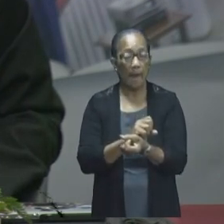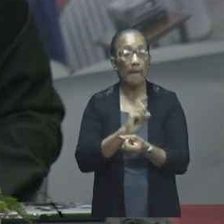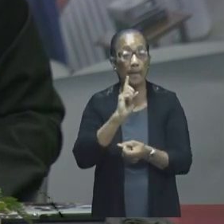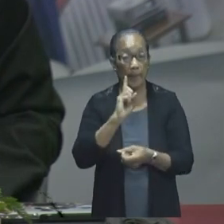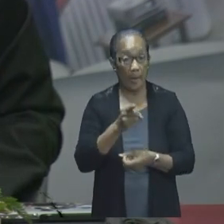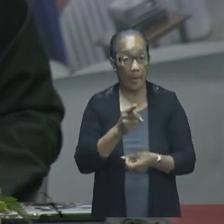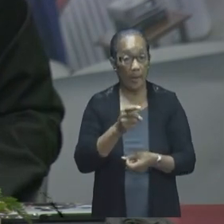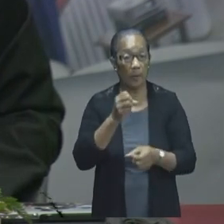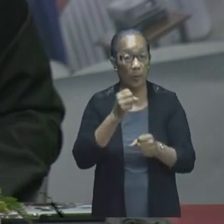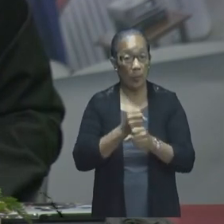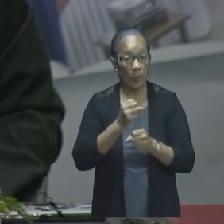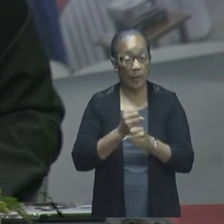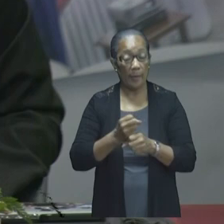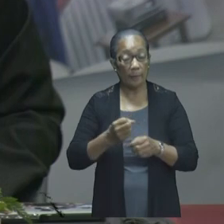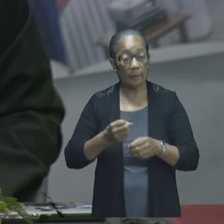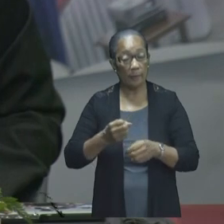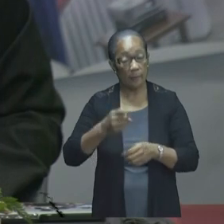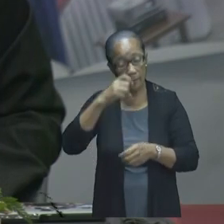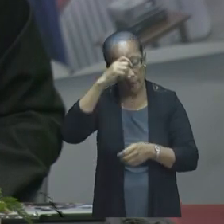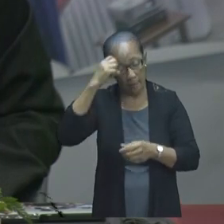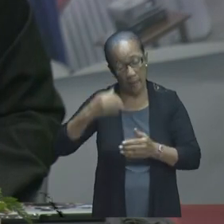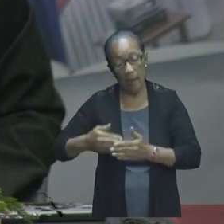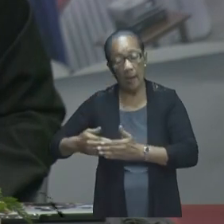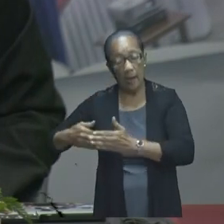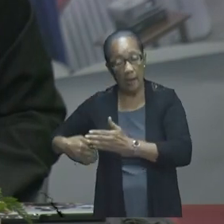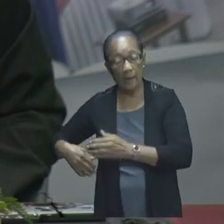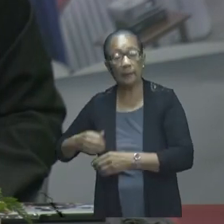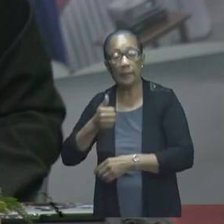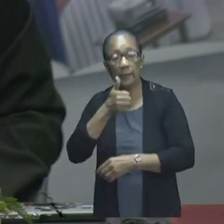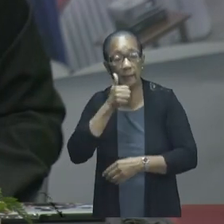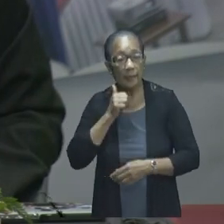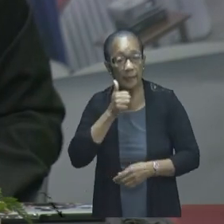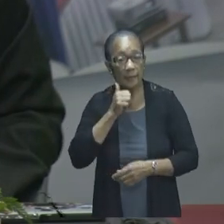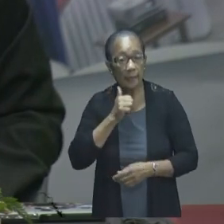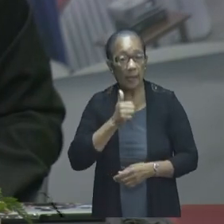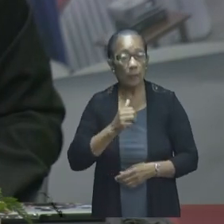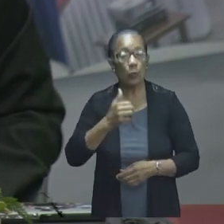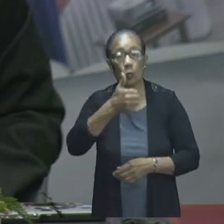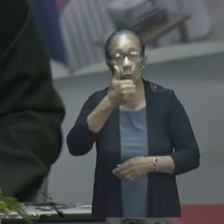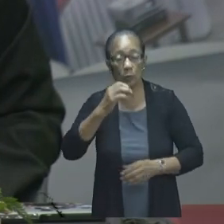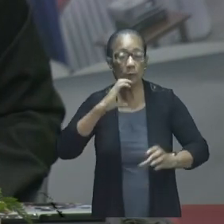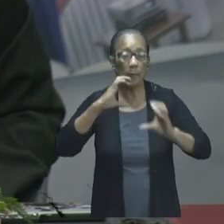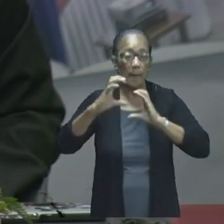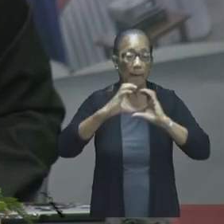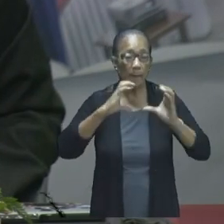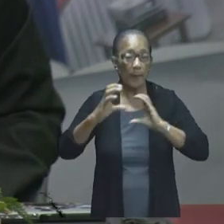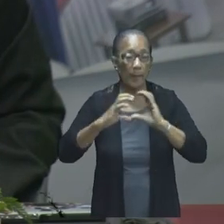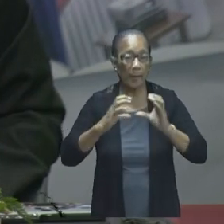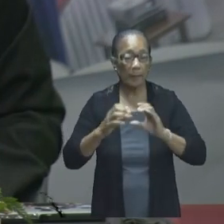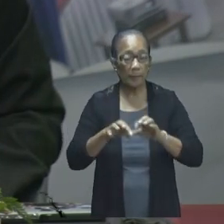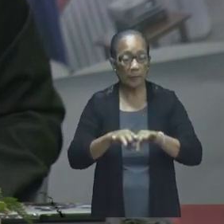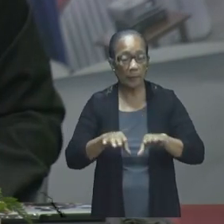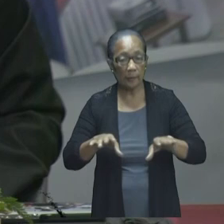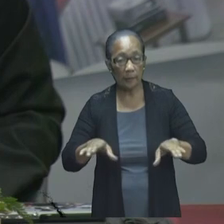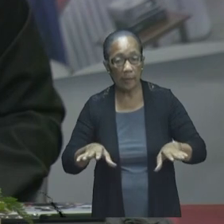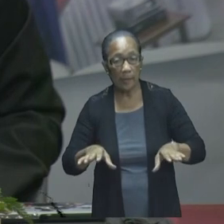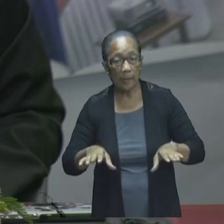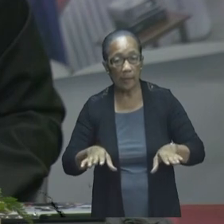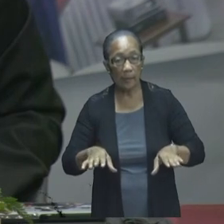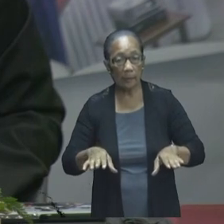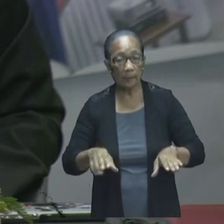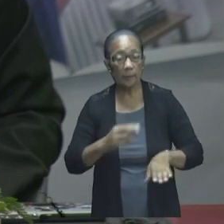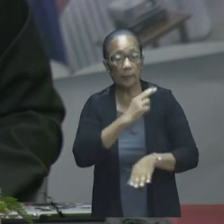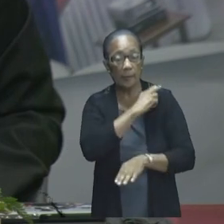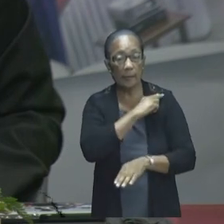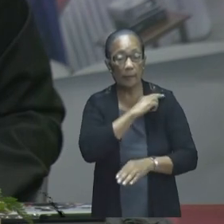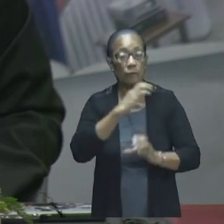bloed er gebeurt er enorm veel gister heb ik nog bedenken communiceert met de secretaris-generaal van carry kwam we zijn elke dag